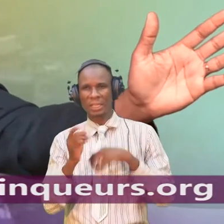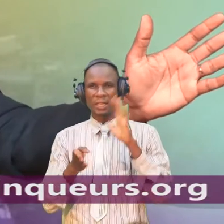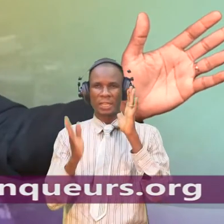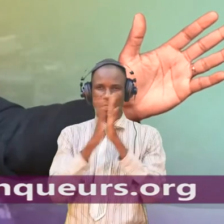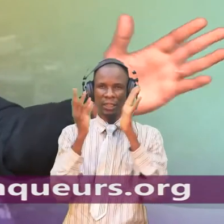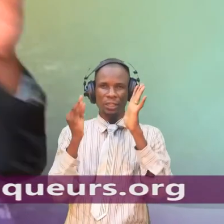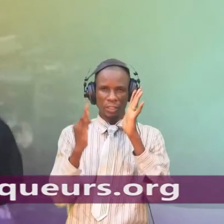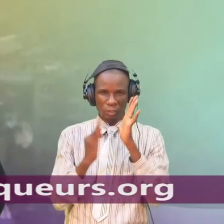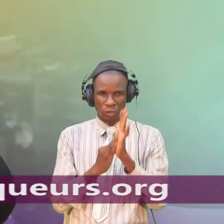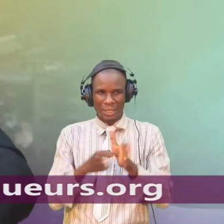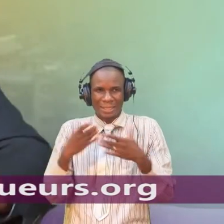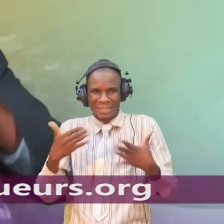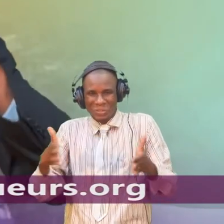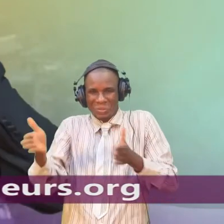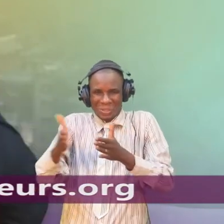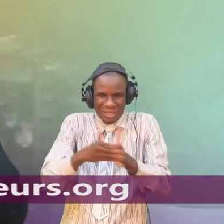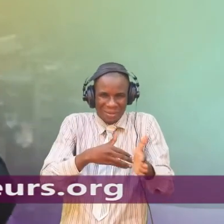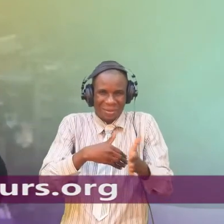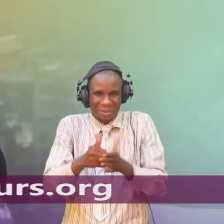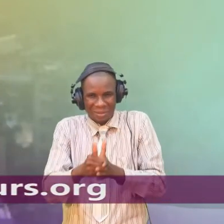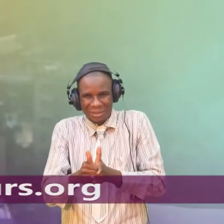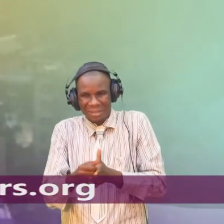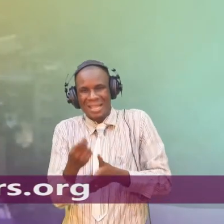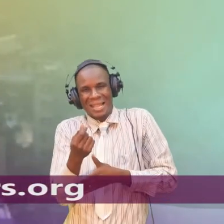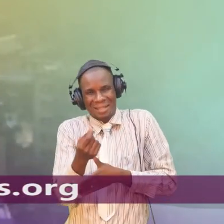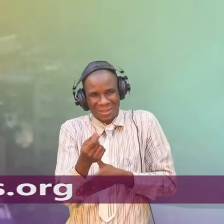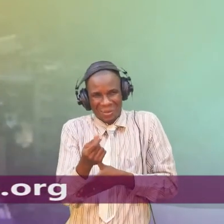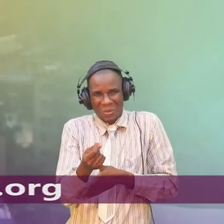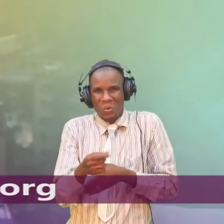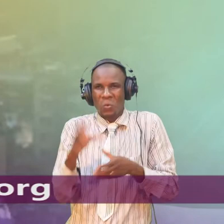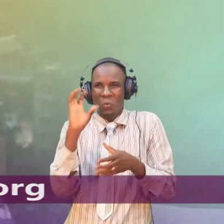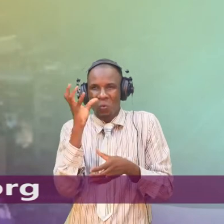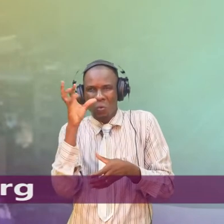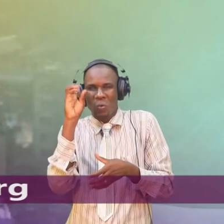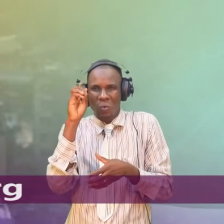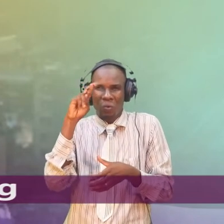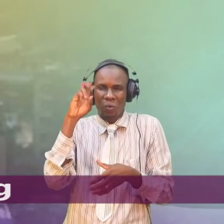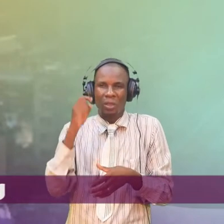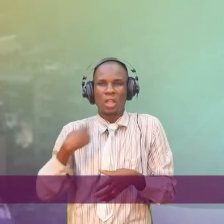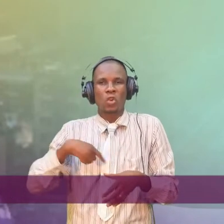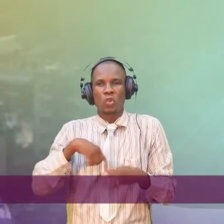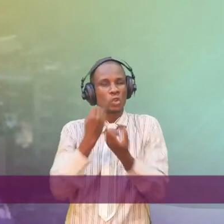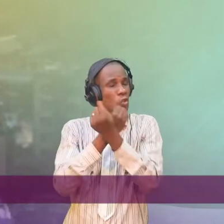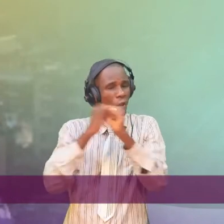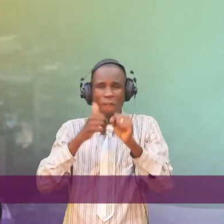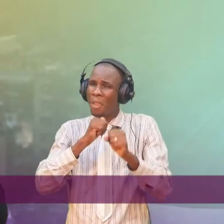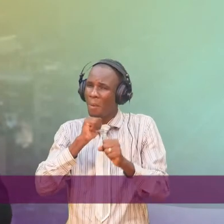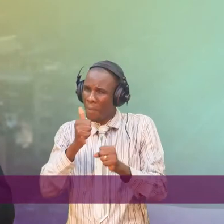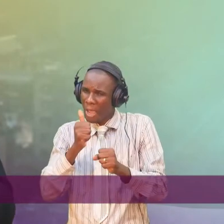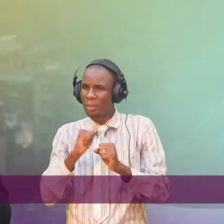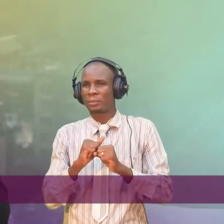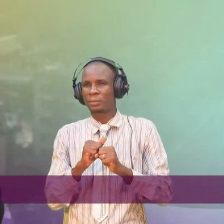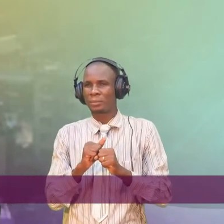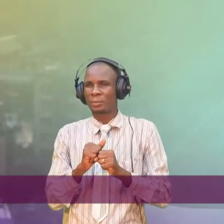ingine, hakuna zawadi ingine, ni wokovu wake na maisha yake tu ya tosha